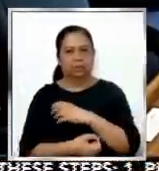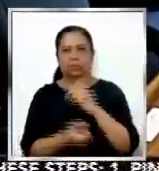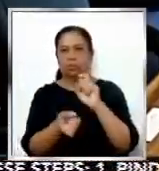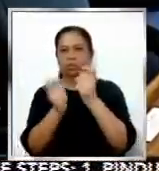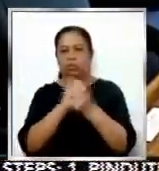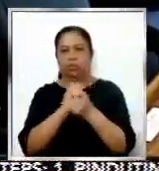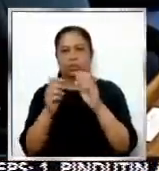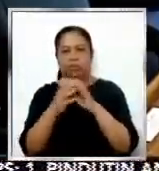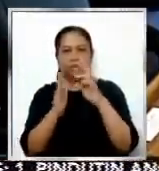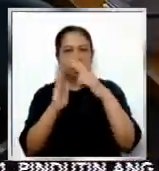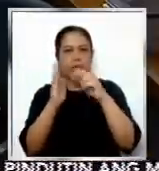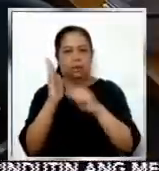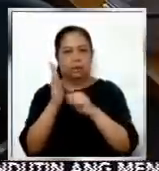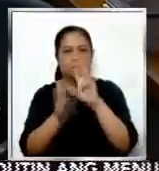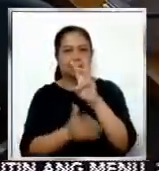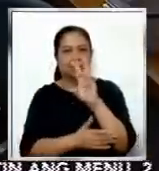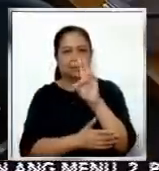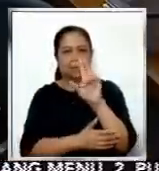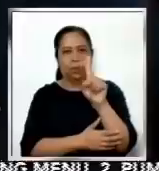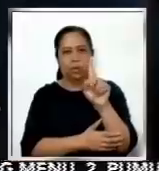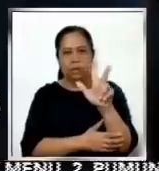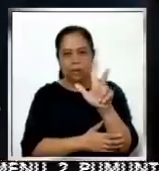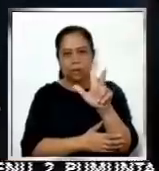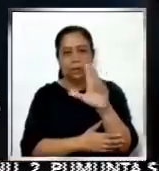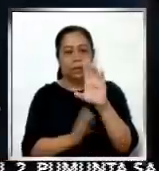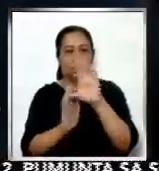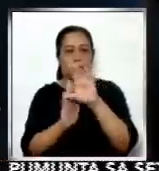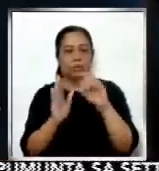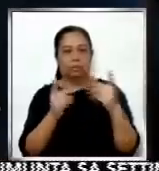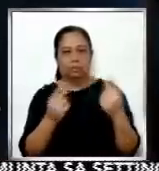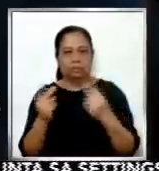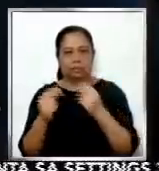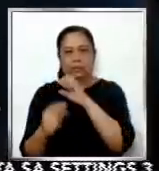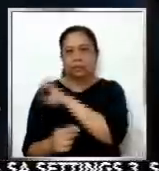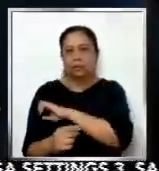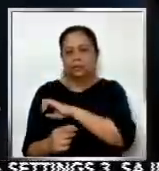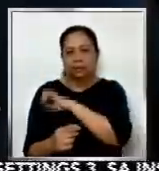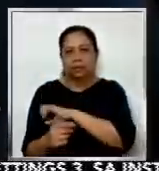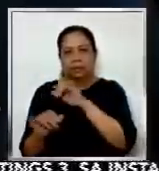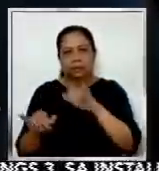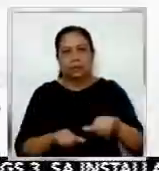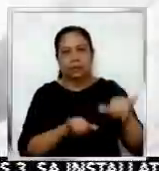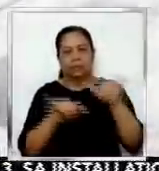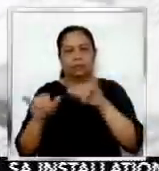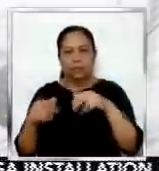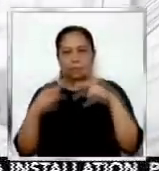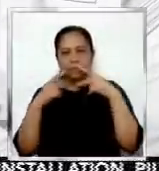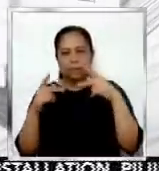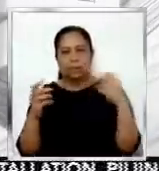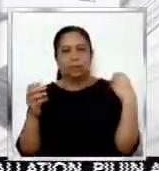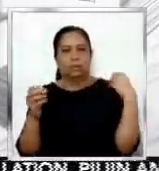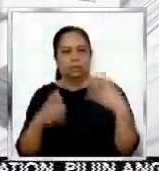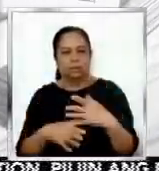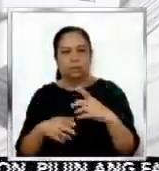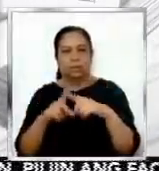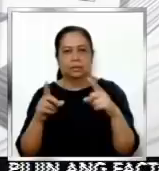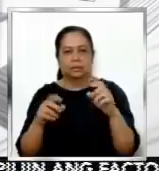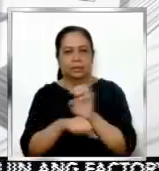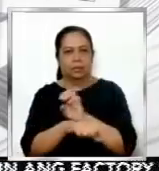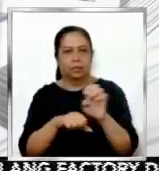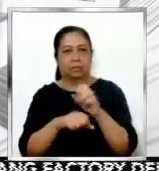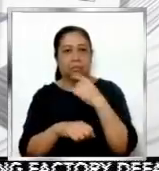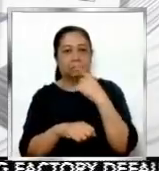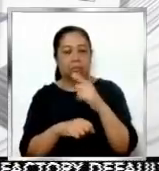Act 6713 o ang Code of Conduct and Ethical Standards for Public Officials and Employees, kung saan sinasabi